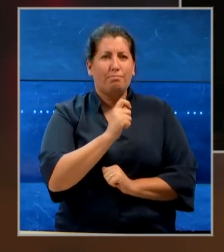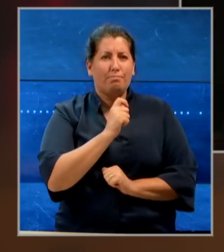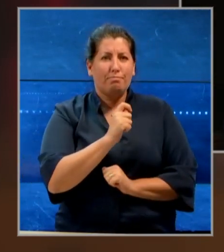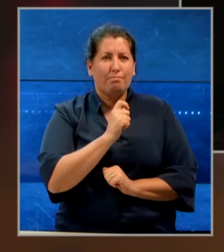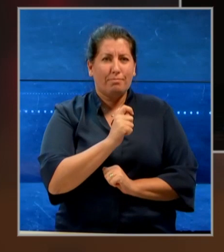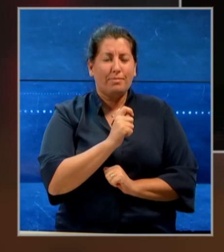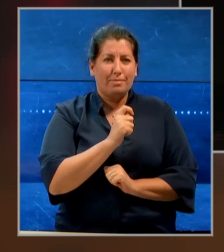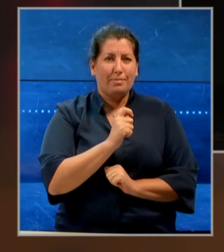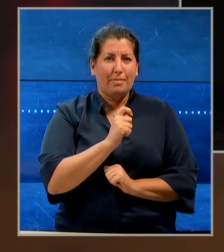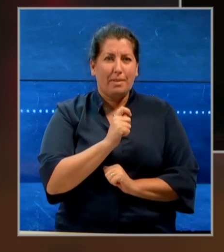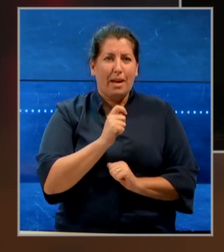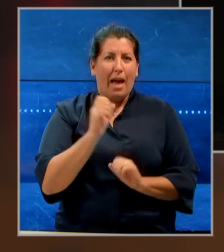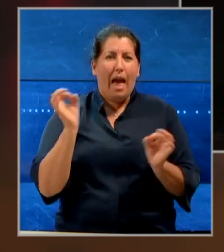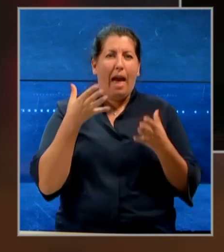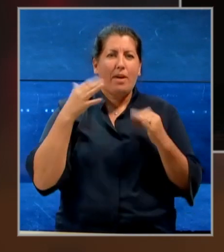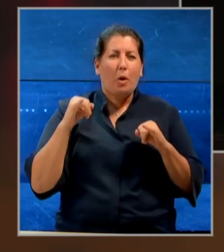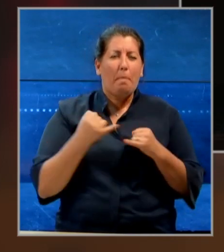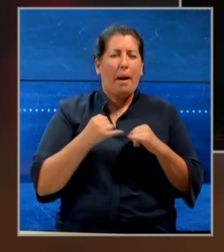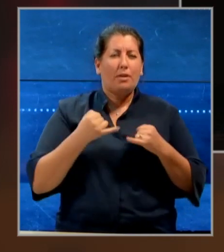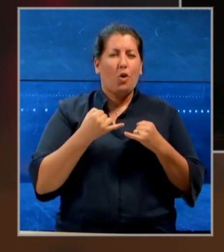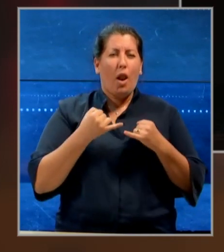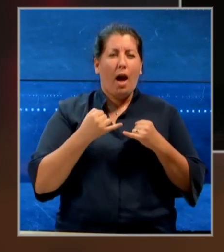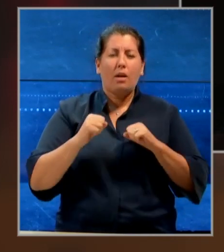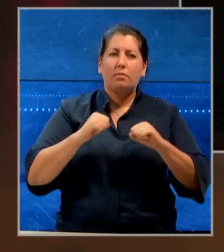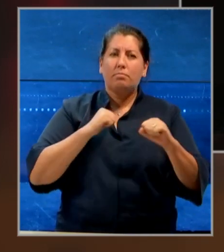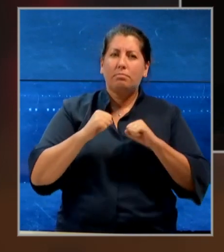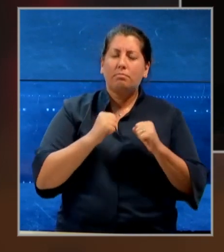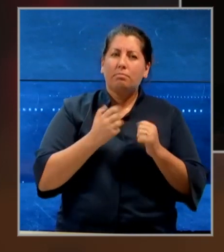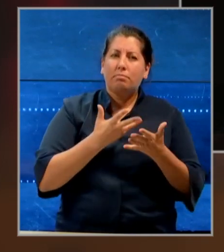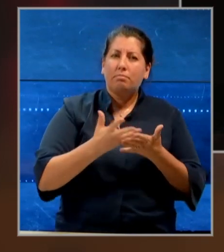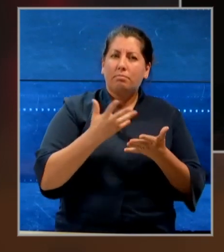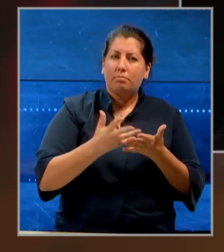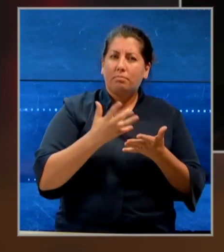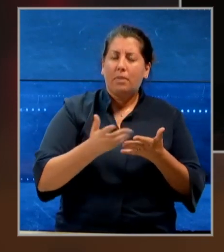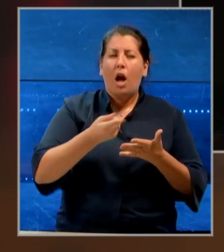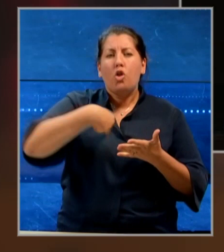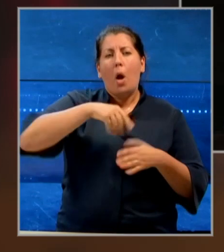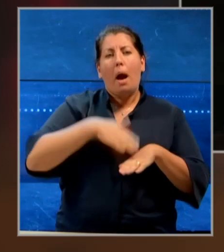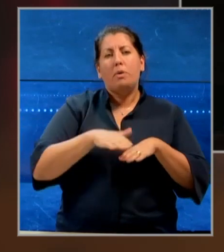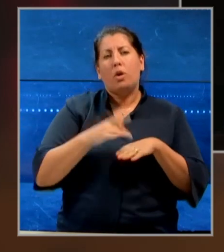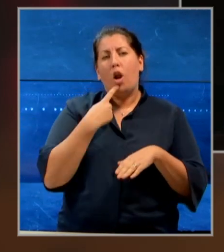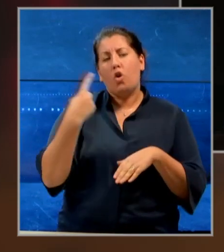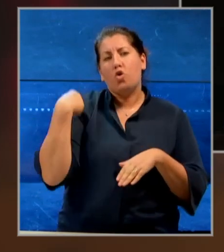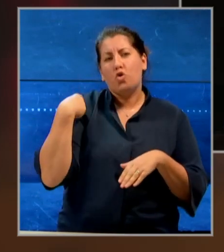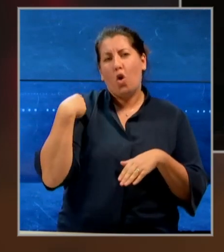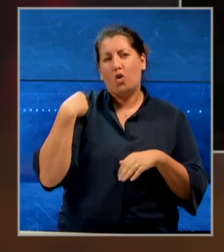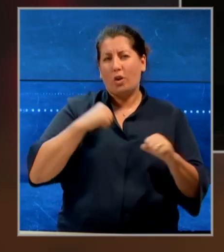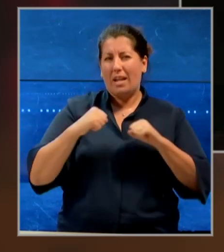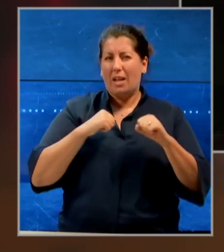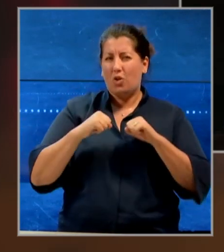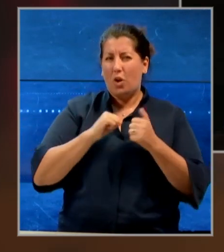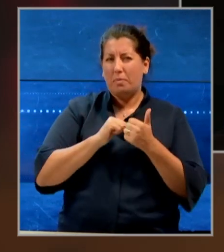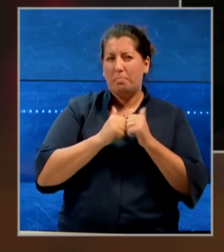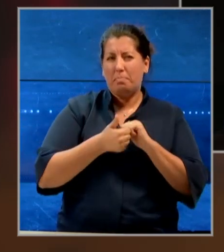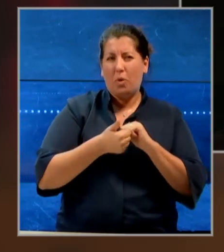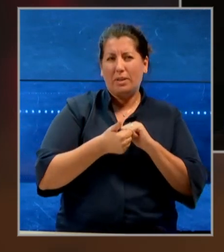ha parlato e come, però, diciamo, noi eravamo abituati lo scorso anno a un direttore sportivo che interviene molto di più. Lei invece fa